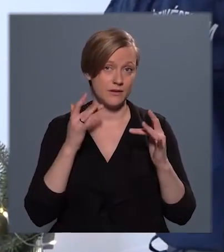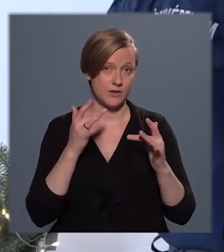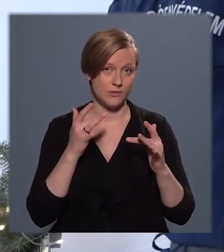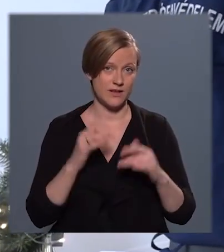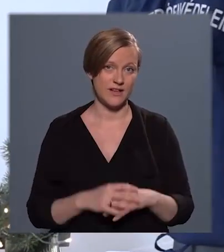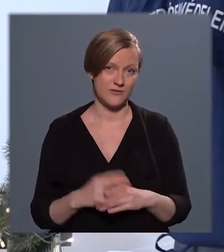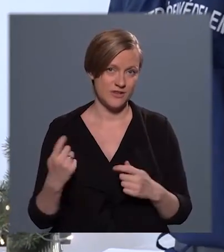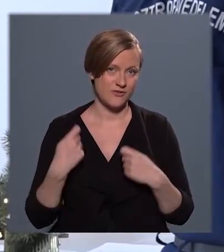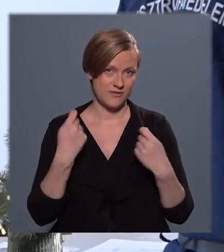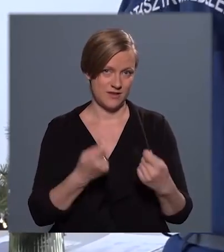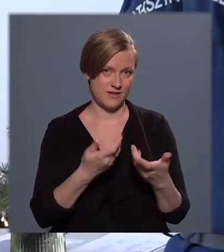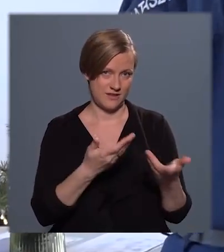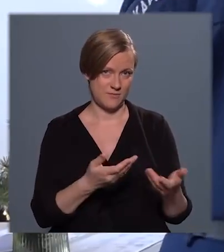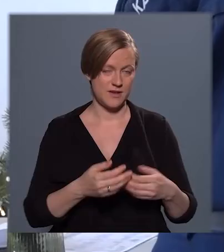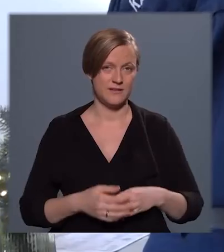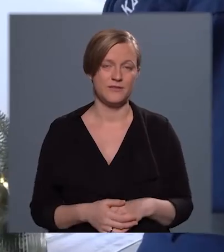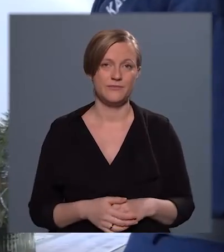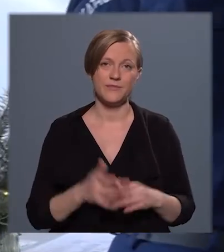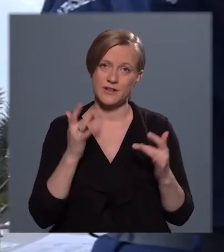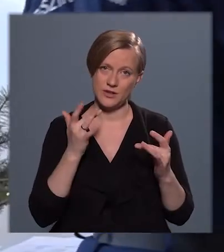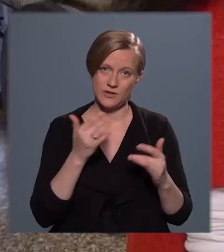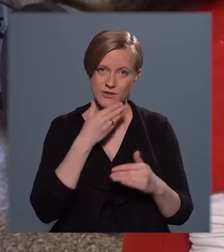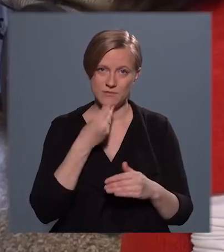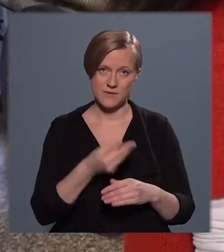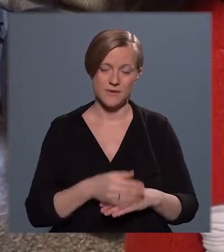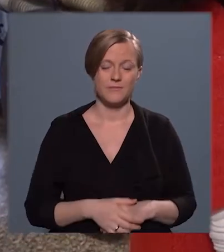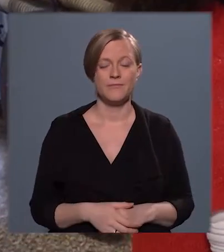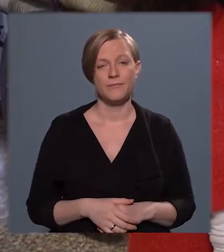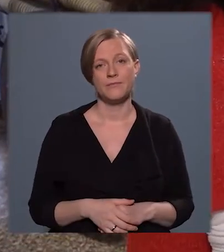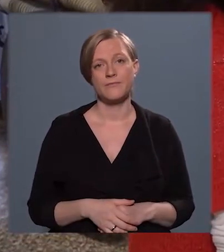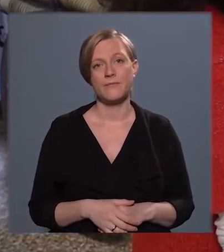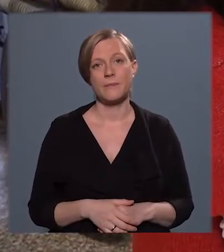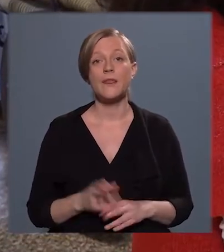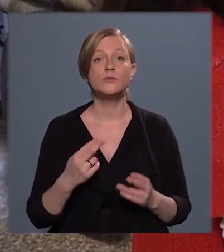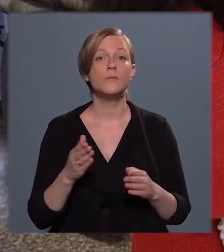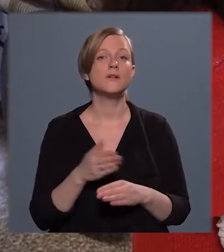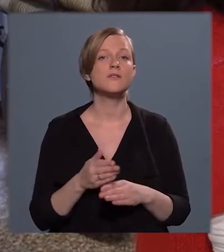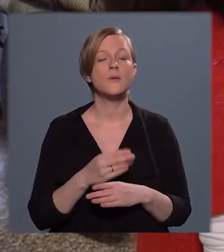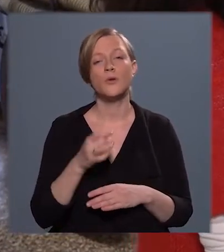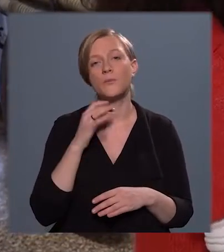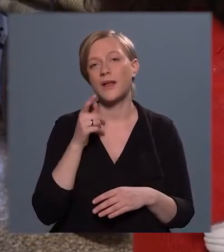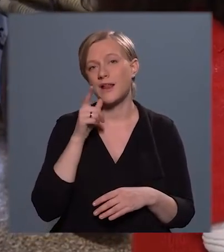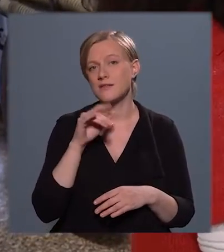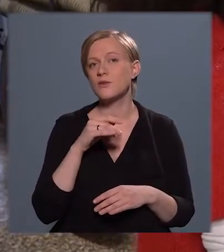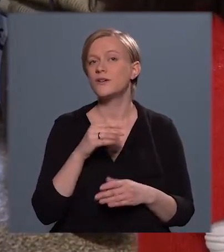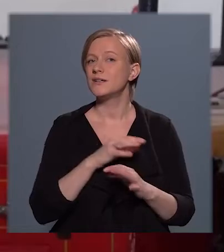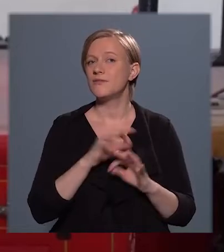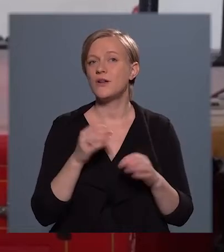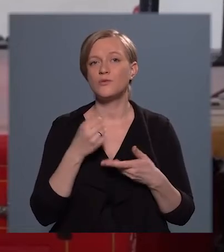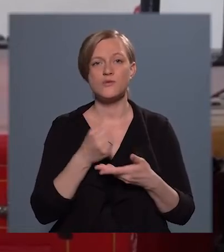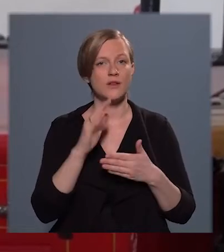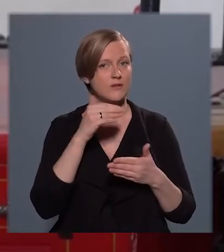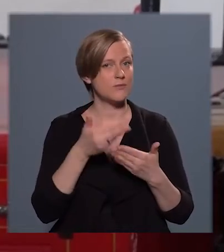Gratulálok, és hadd adjam át. Gratulálok, és köszönöm szépen. Többek között Borbé László is kiváló tűzoltó elismerést kapott